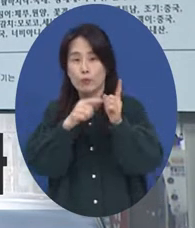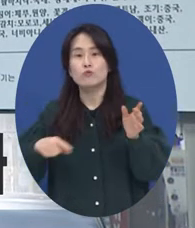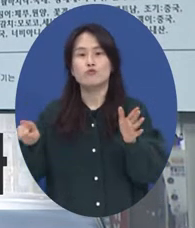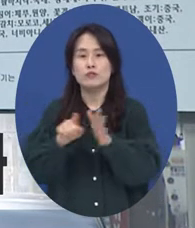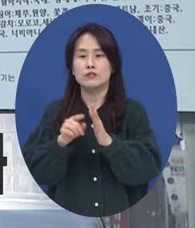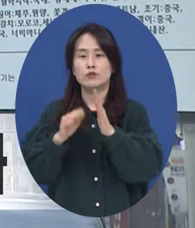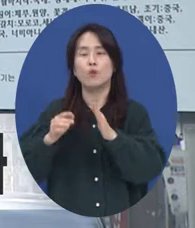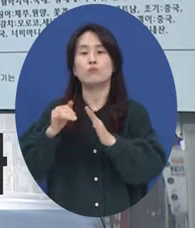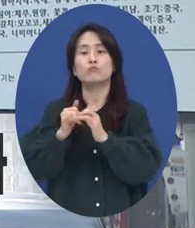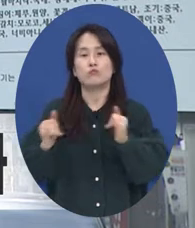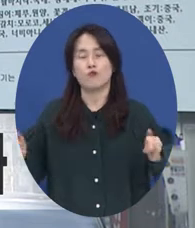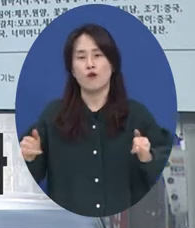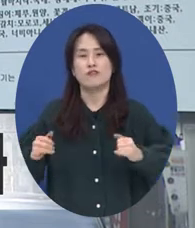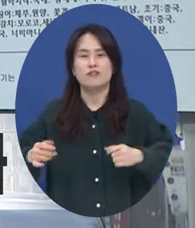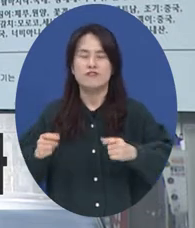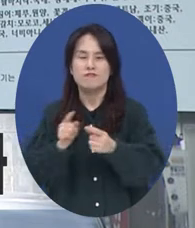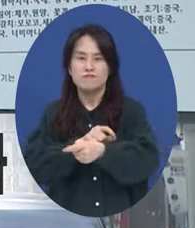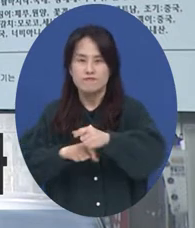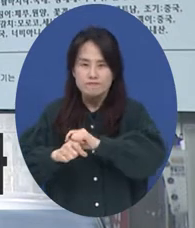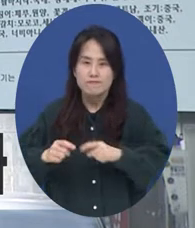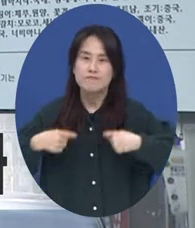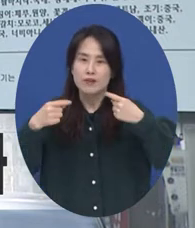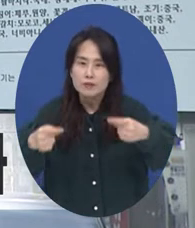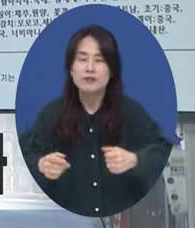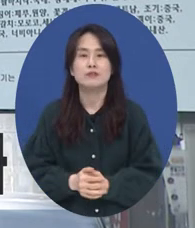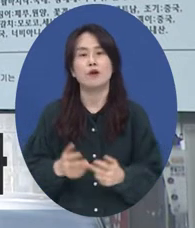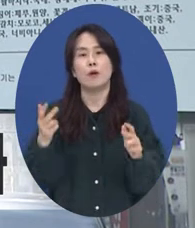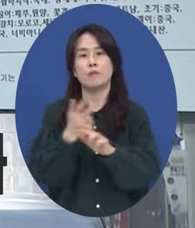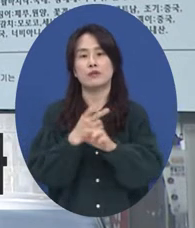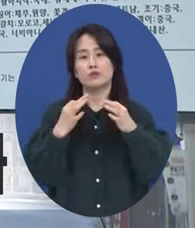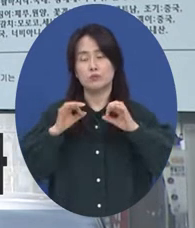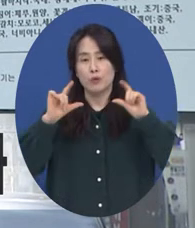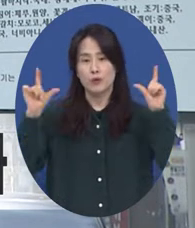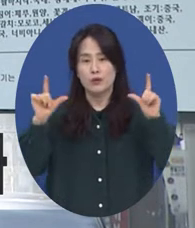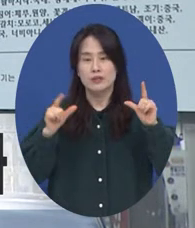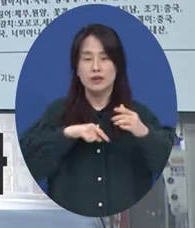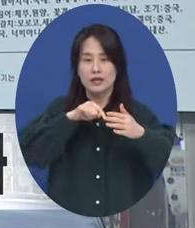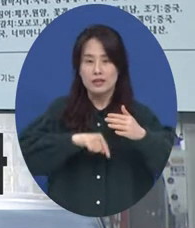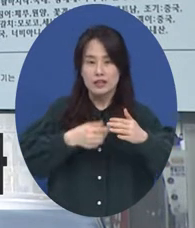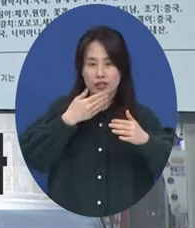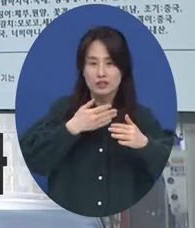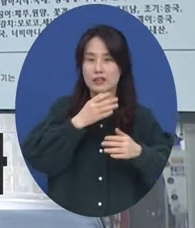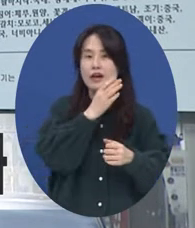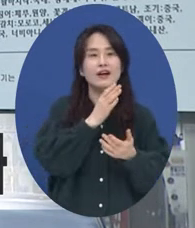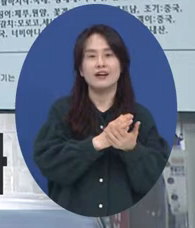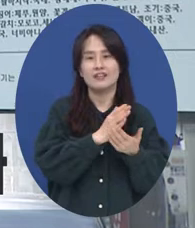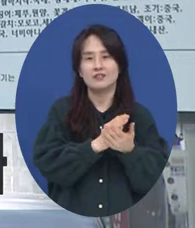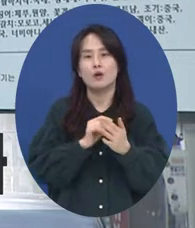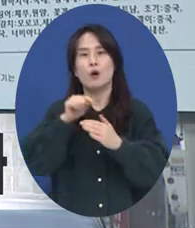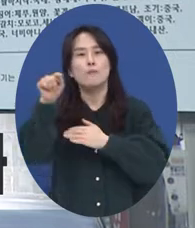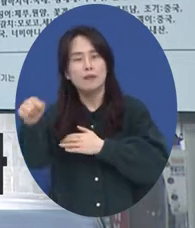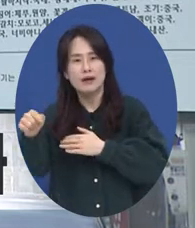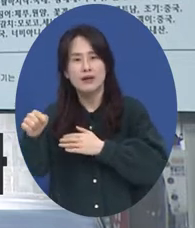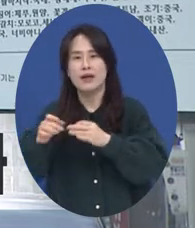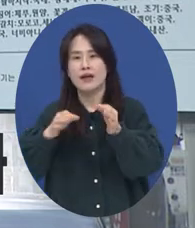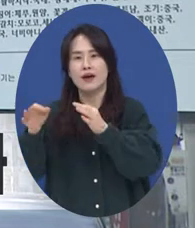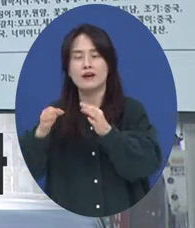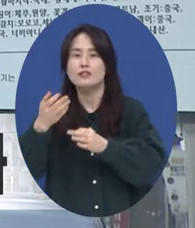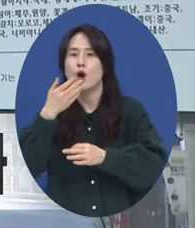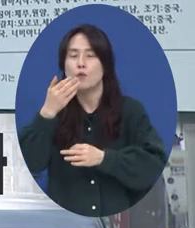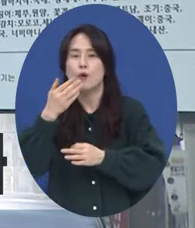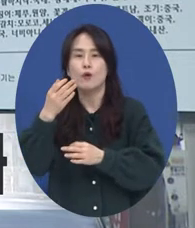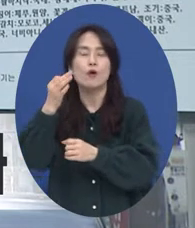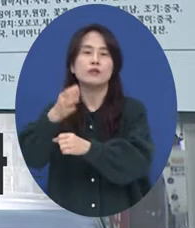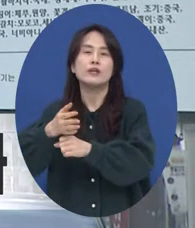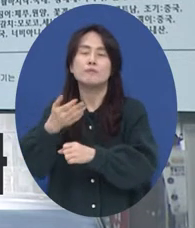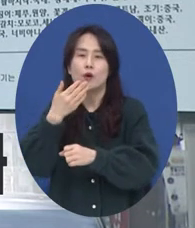발벗고 나섰습니다. 매주 금요일마다 구내식당 대신 지역 식당을 이용하고 이천 지역 농산물 구매 촉진과